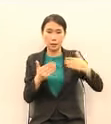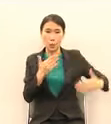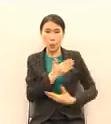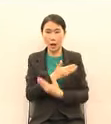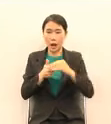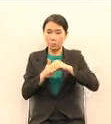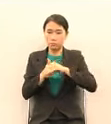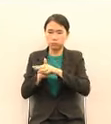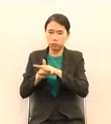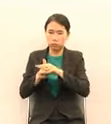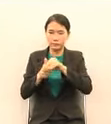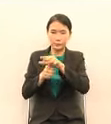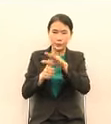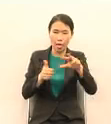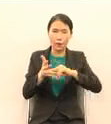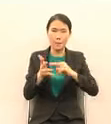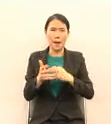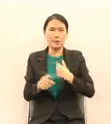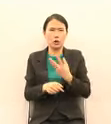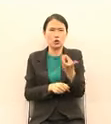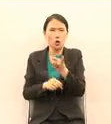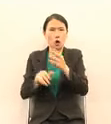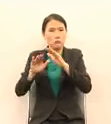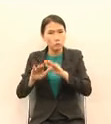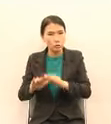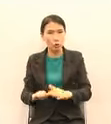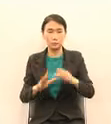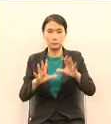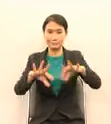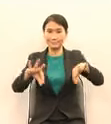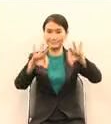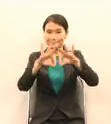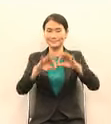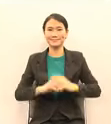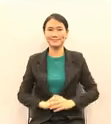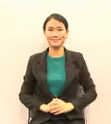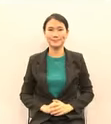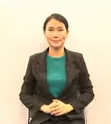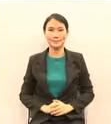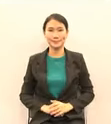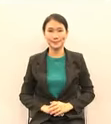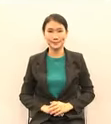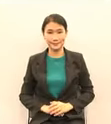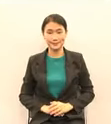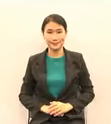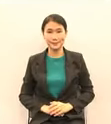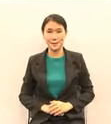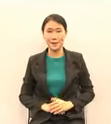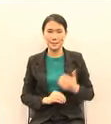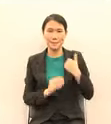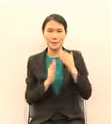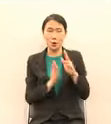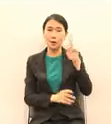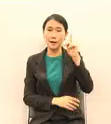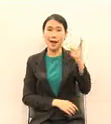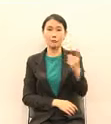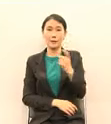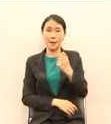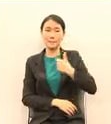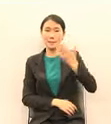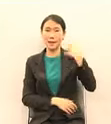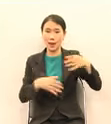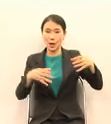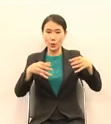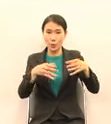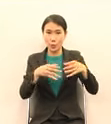การขยายวงก็จะถูกจำกัดลงไปนะครับคงเป็นประเด็นสำคัญครับ ค่ะทัศนันจาก TNN นะคะเชื่อมโยงกับกลุ่มผู้ป่ว